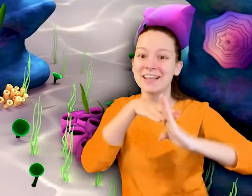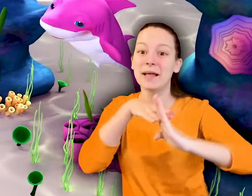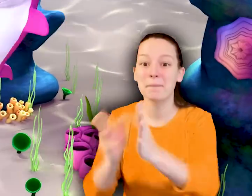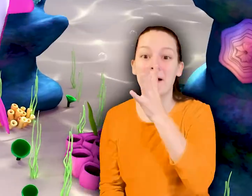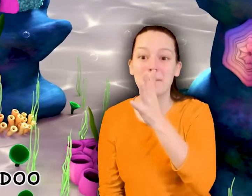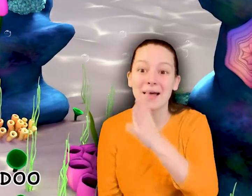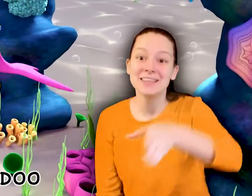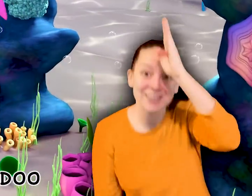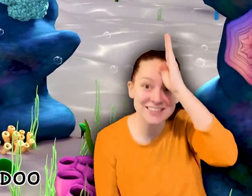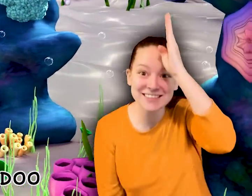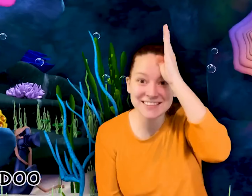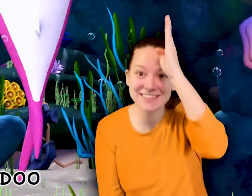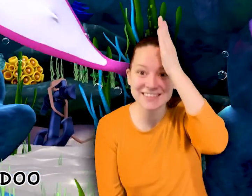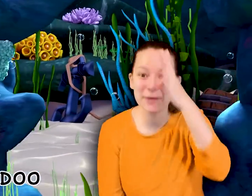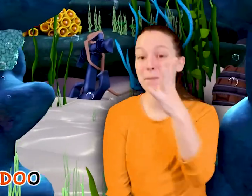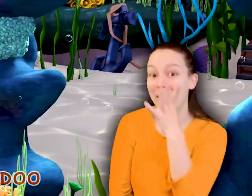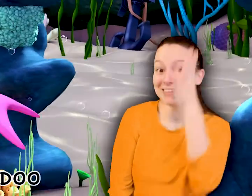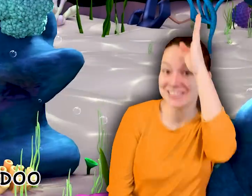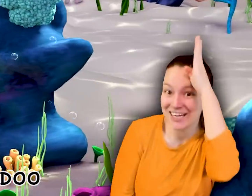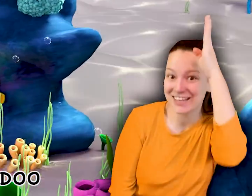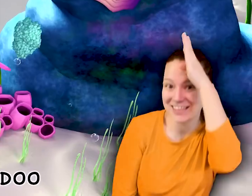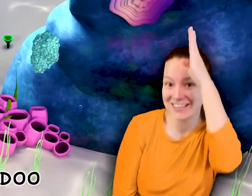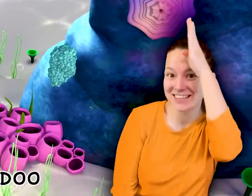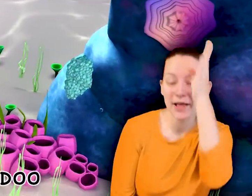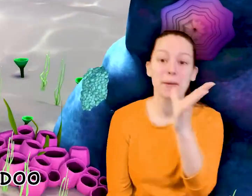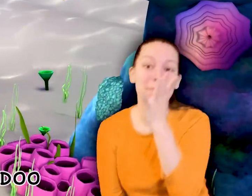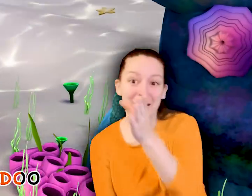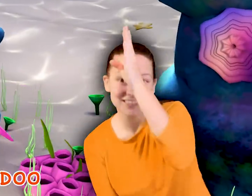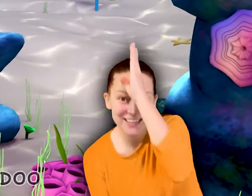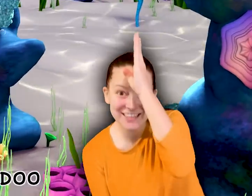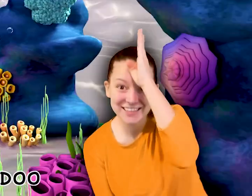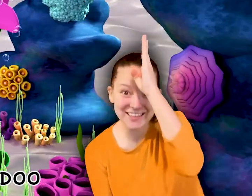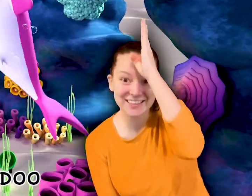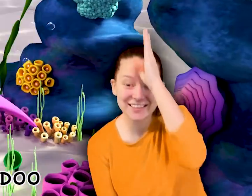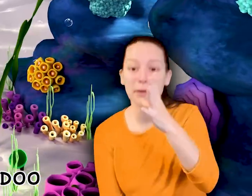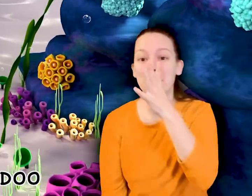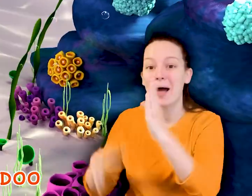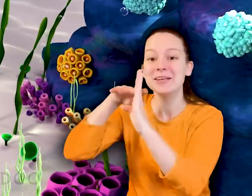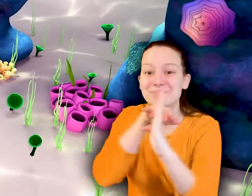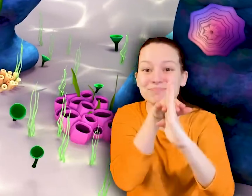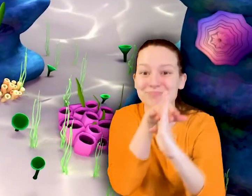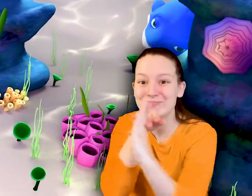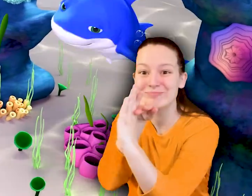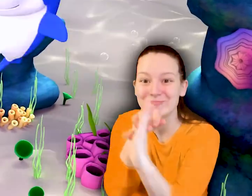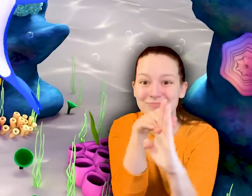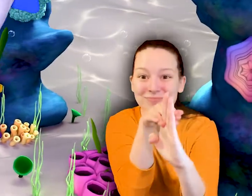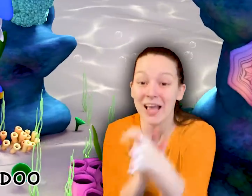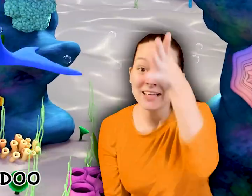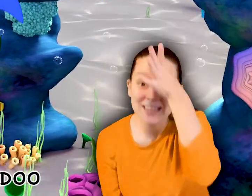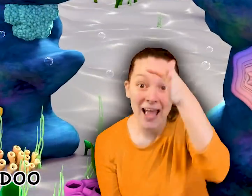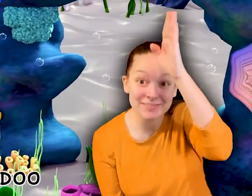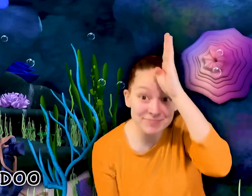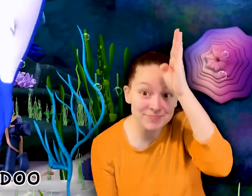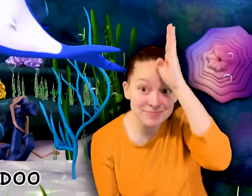shark mommy shark doo doo doo dooo doo doo mommy shark doo doo doo doo doo doo mommy shark doo doo doo doo doo doo mommy shark